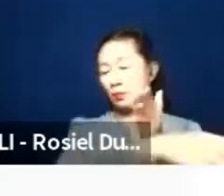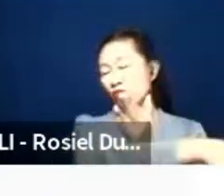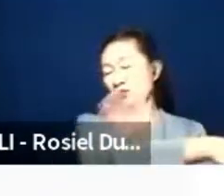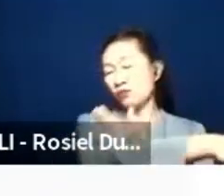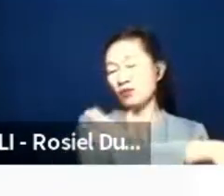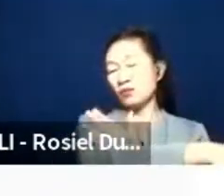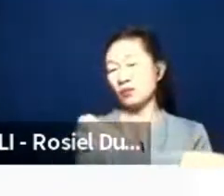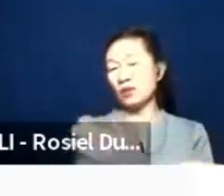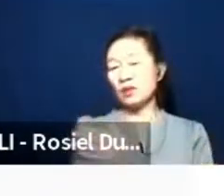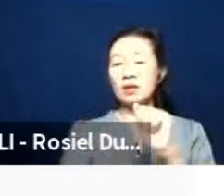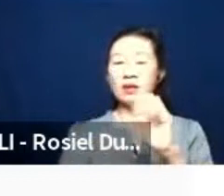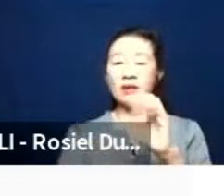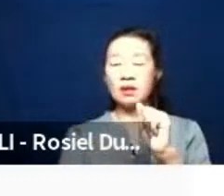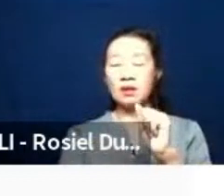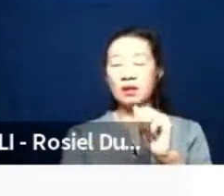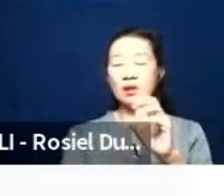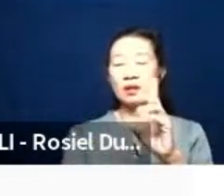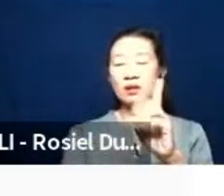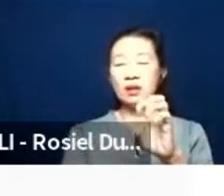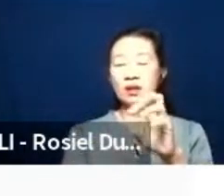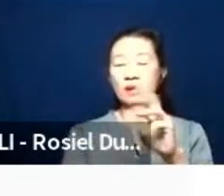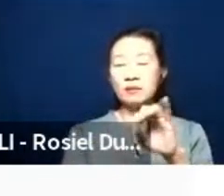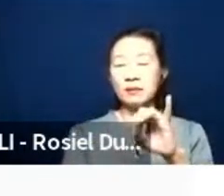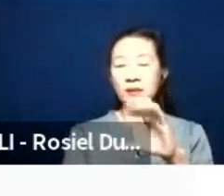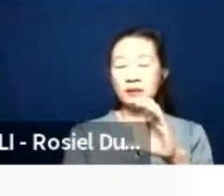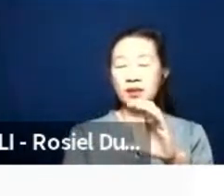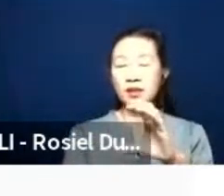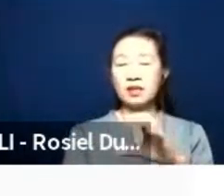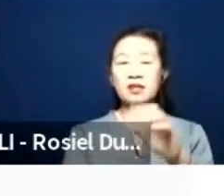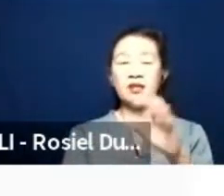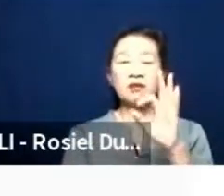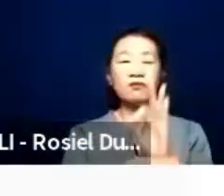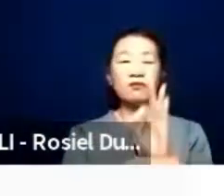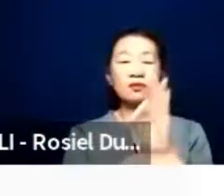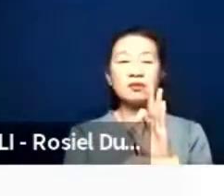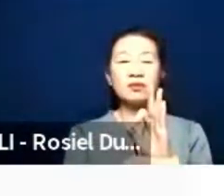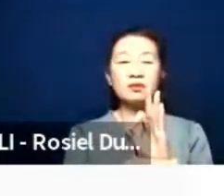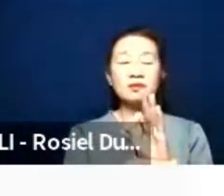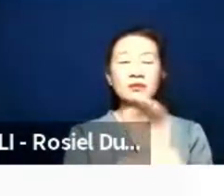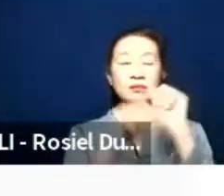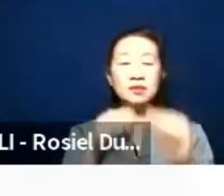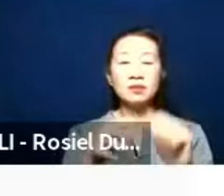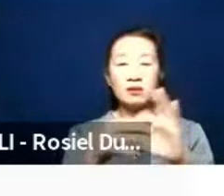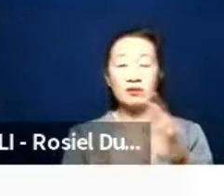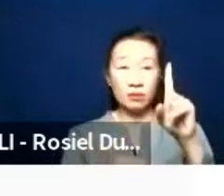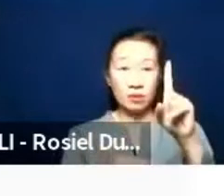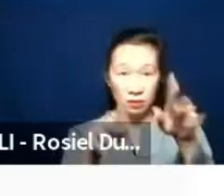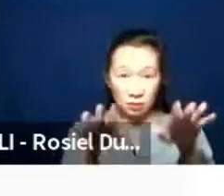ang academic at ang functional achievement ng isang batang may disability